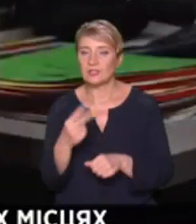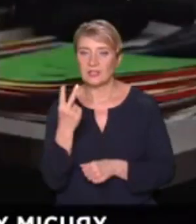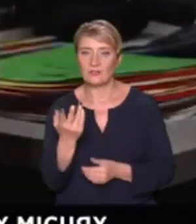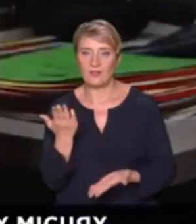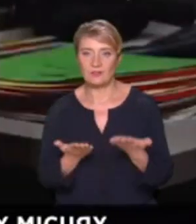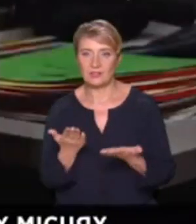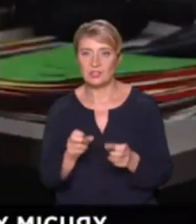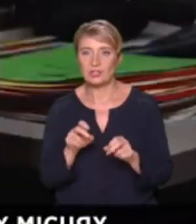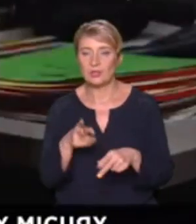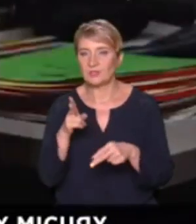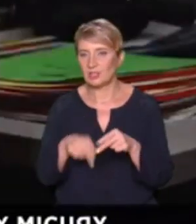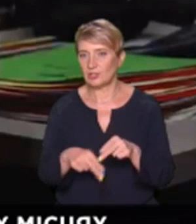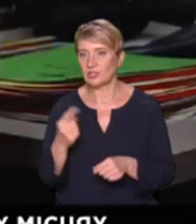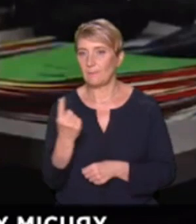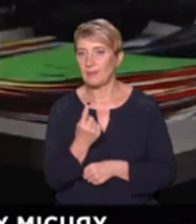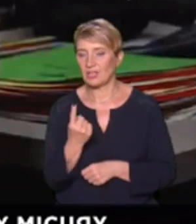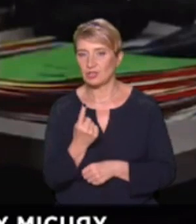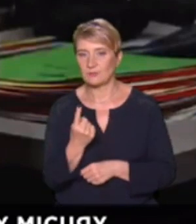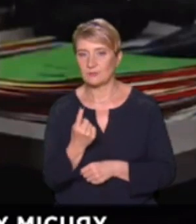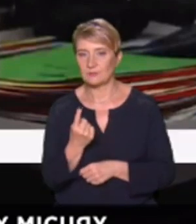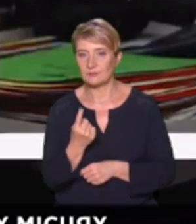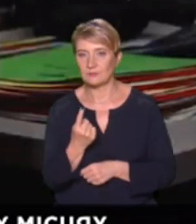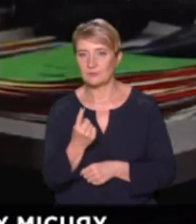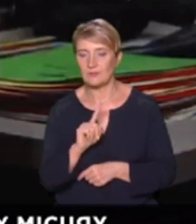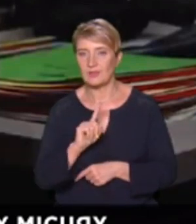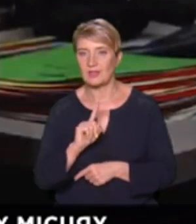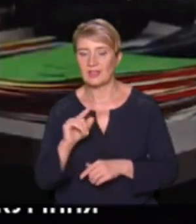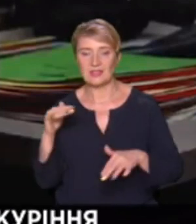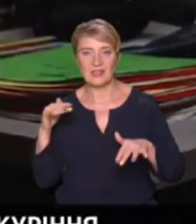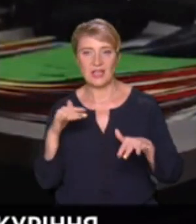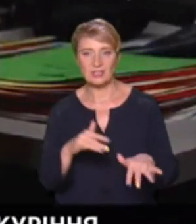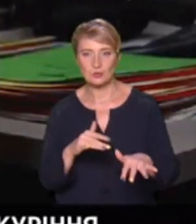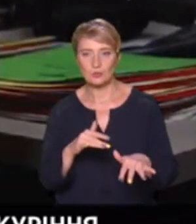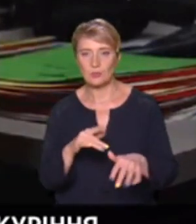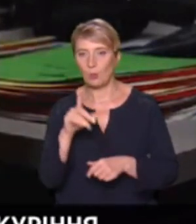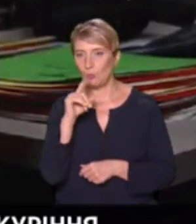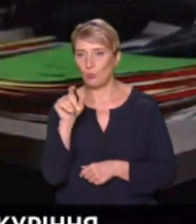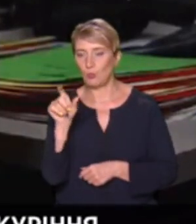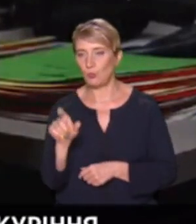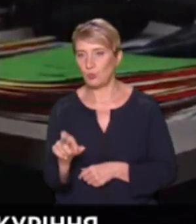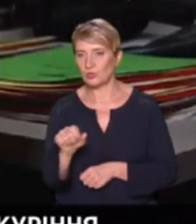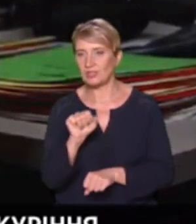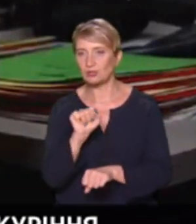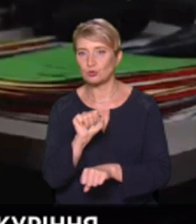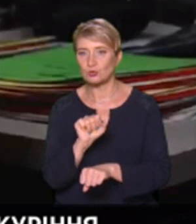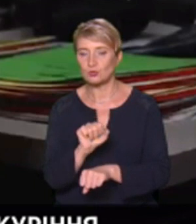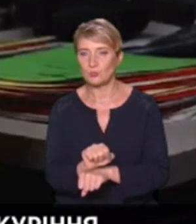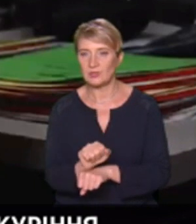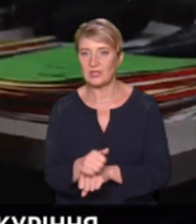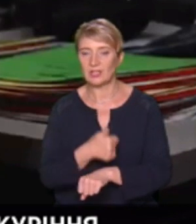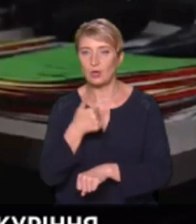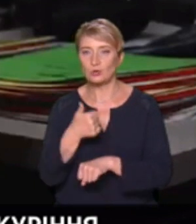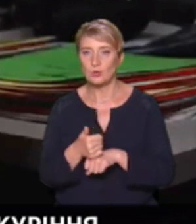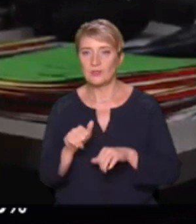все це закінчиться. Перше – це наступник Путіна, скажімо так, зупиняє основні дії,